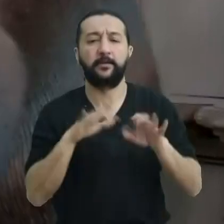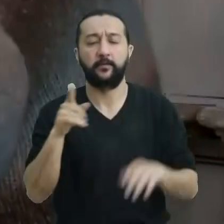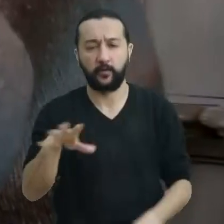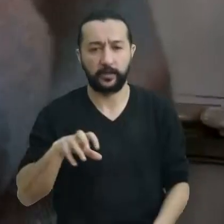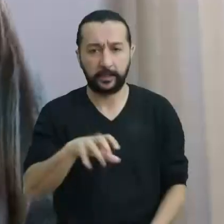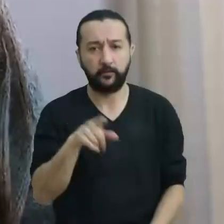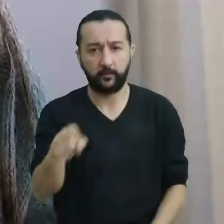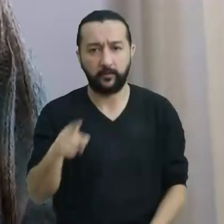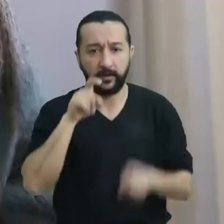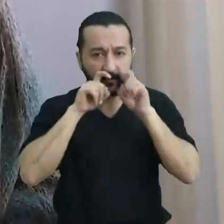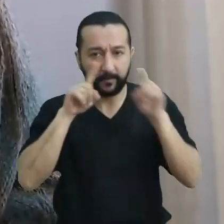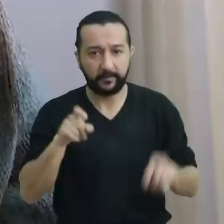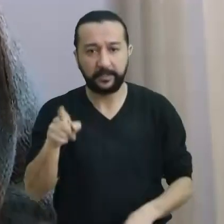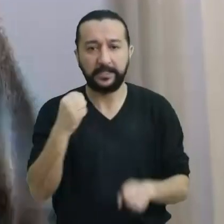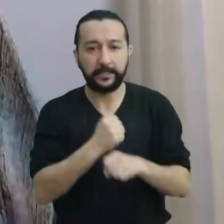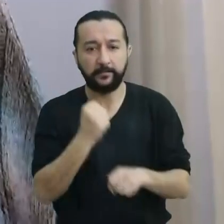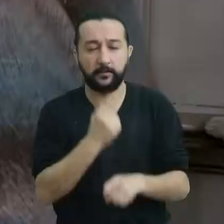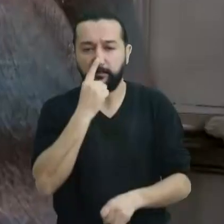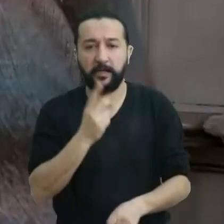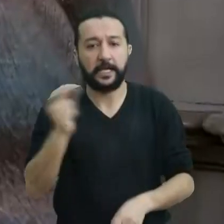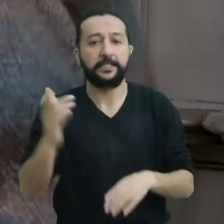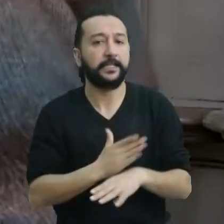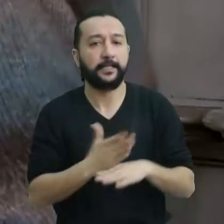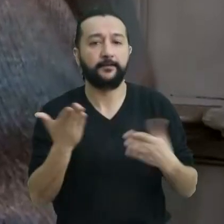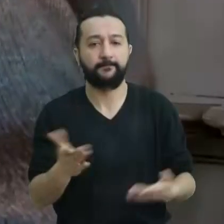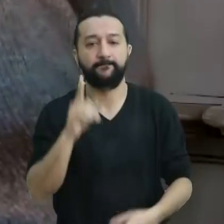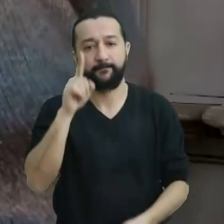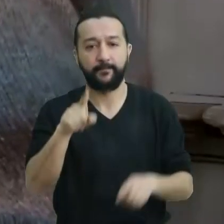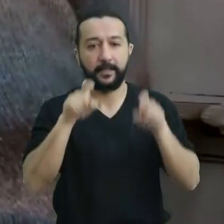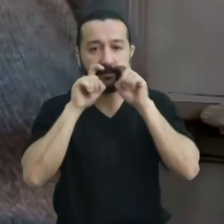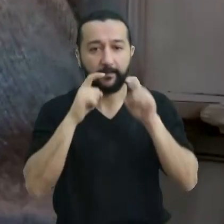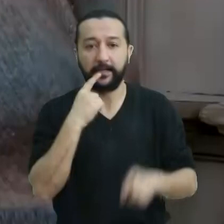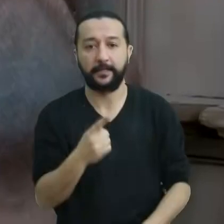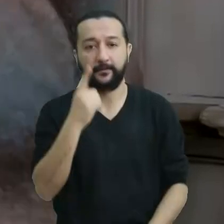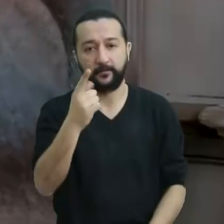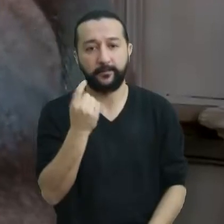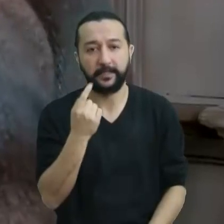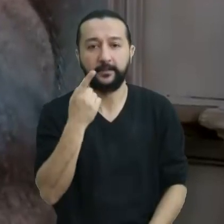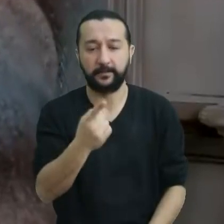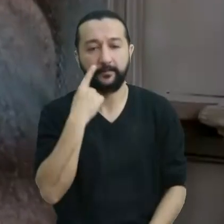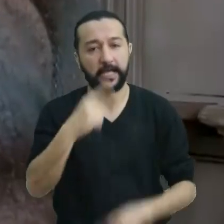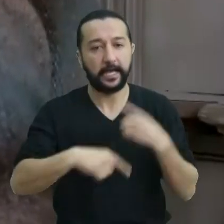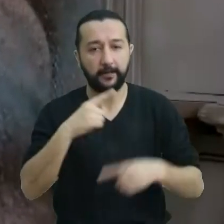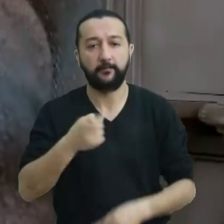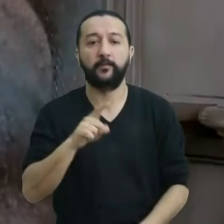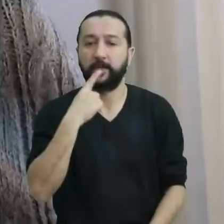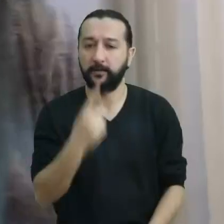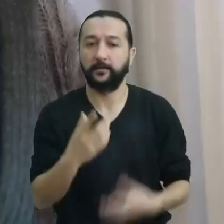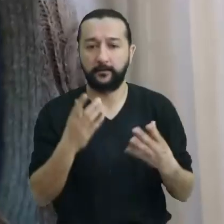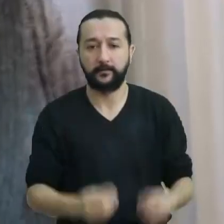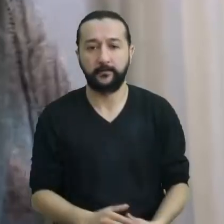Bu Tarantino vampir mi? Sarımsak kokusundan niye kaçsın? O vampirden beter. Dur biraz daha arayalım. Bulamazsak